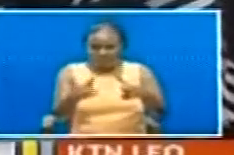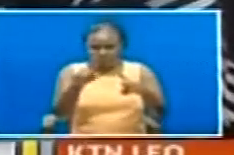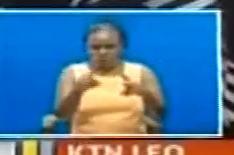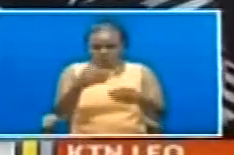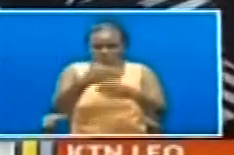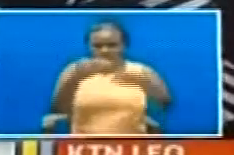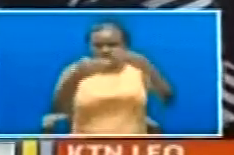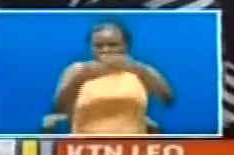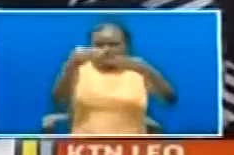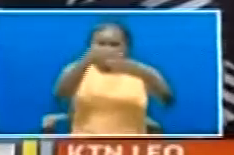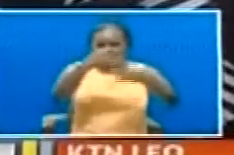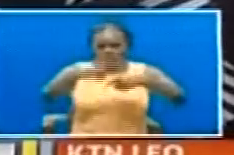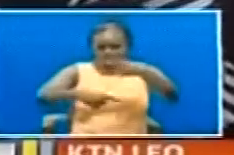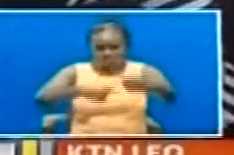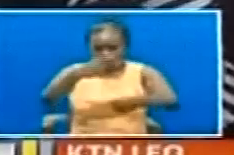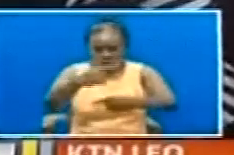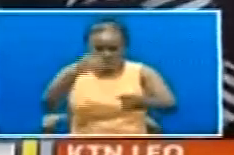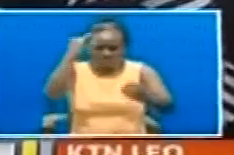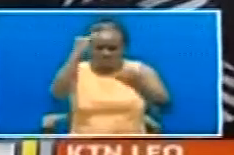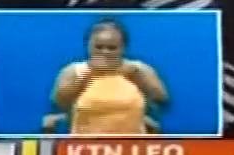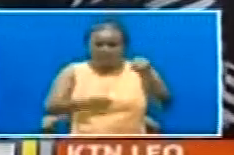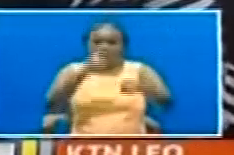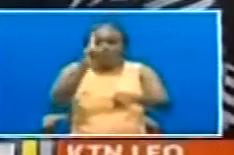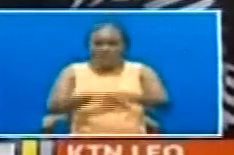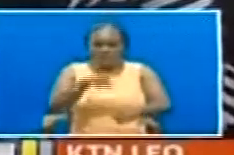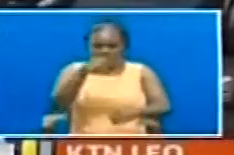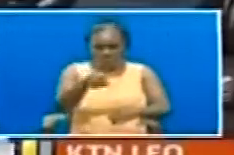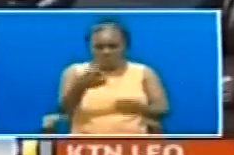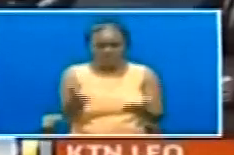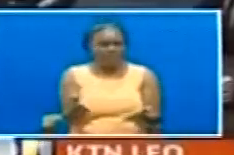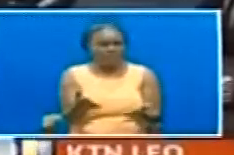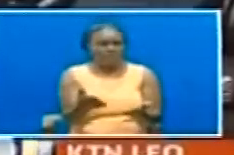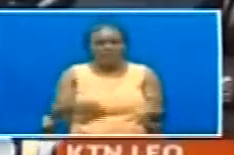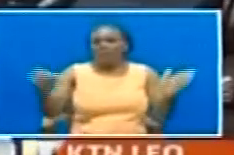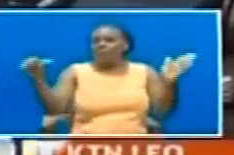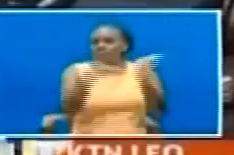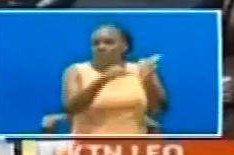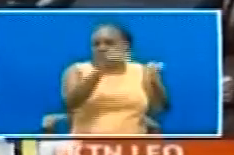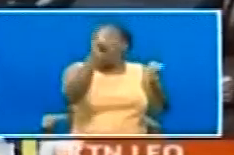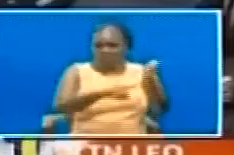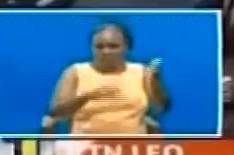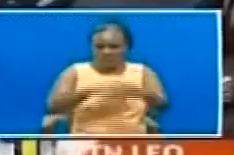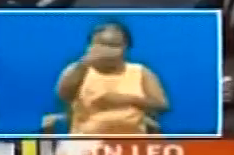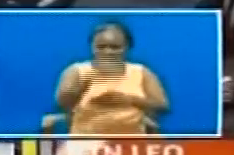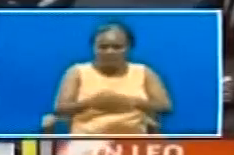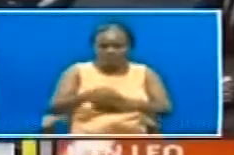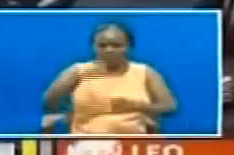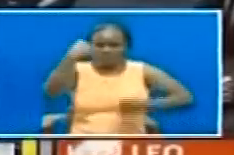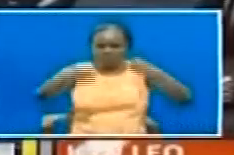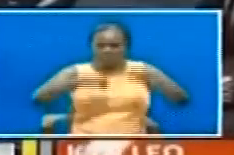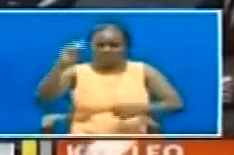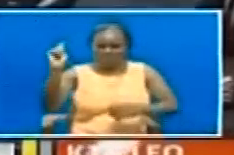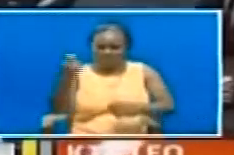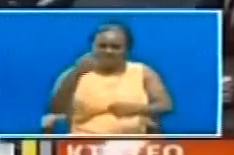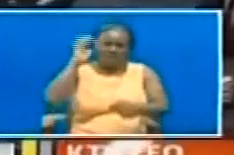unatunga hivyo ukienda mpaka mahali pale liliko. Kinaya ni kwamba baada ya kutumbuiza Kenya kwa miaka